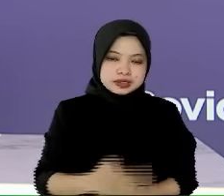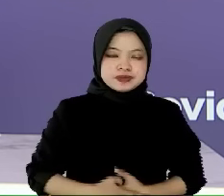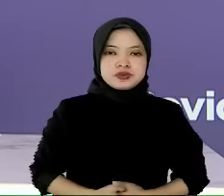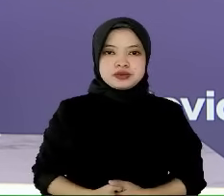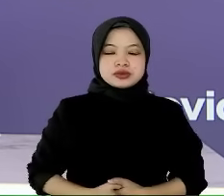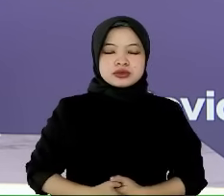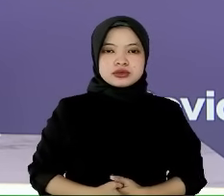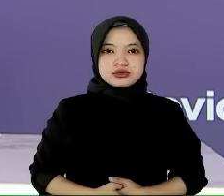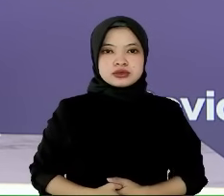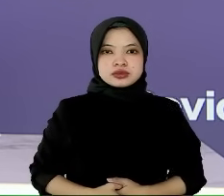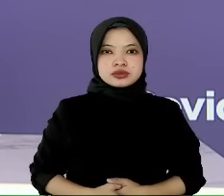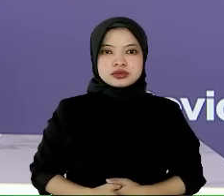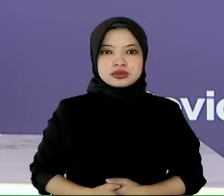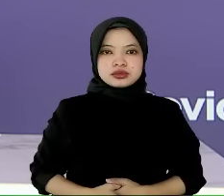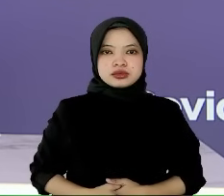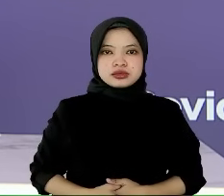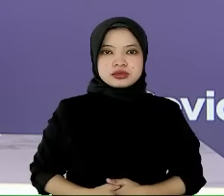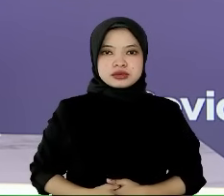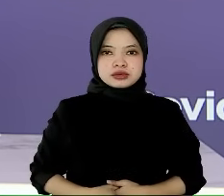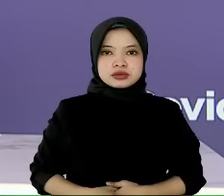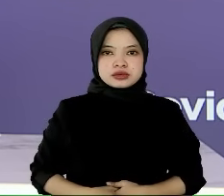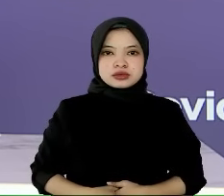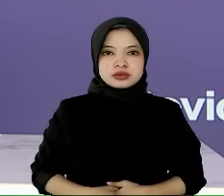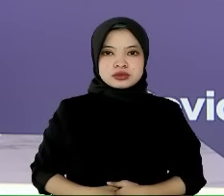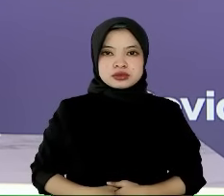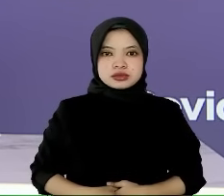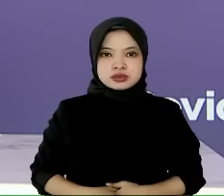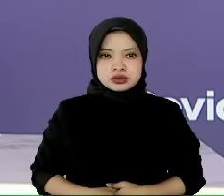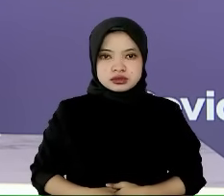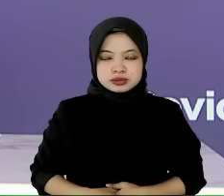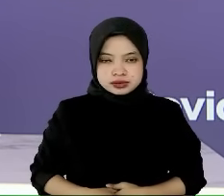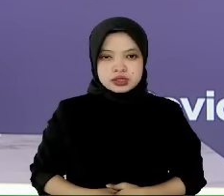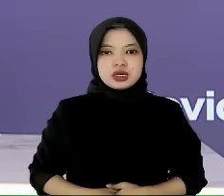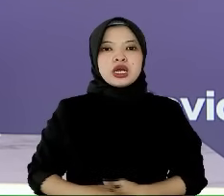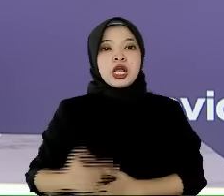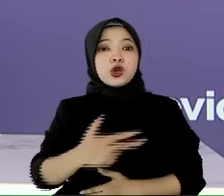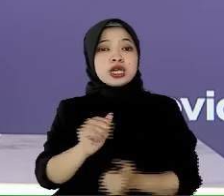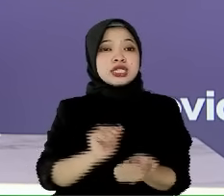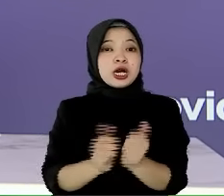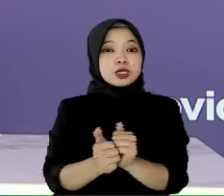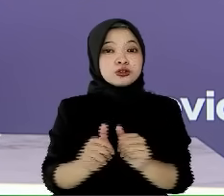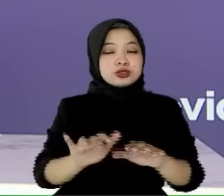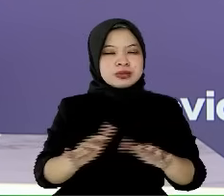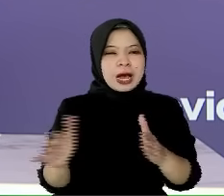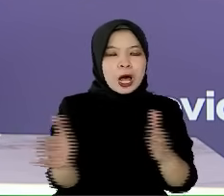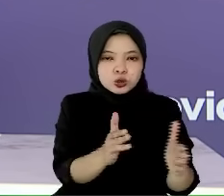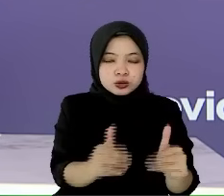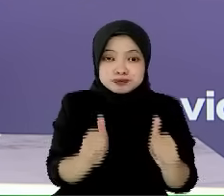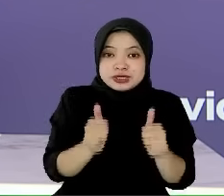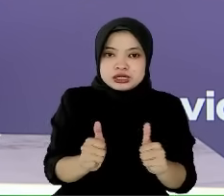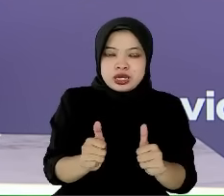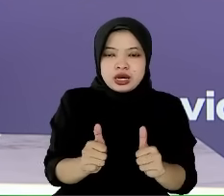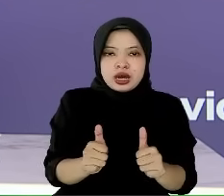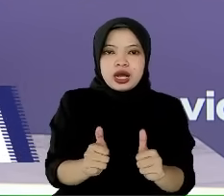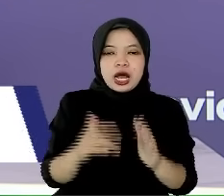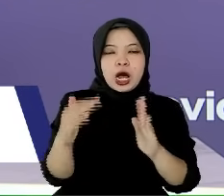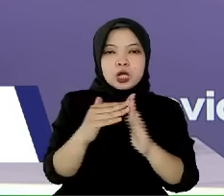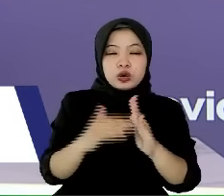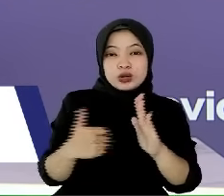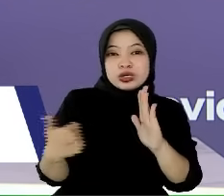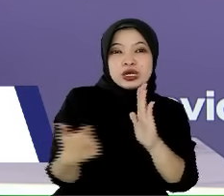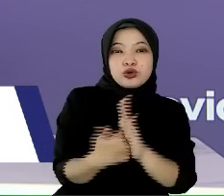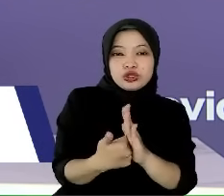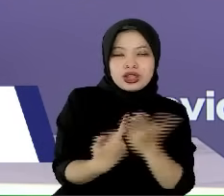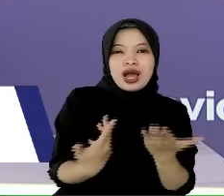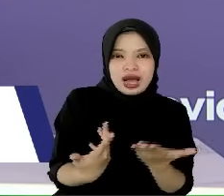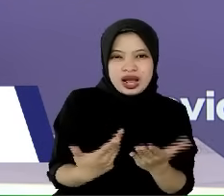Mengingat Indonesia yang saat ini sedang dalam kondisi kasus yang cukup terkendali, sudah sepatutnya kita mempertahankannya dengan